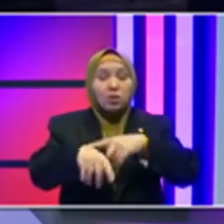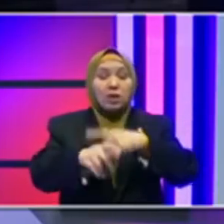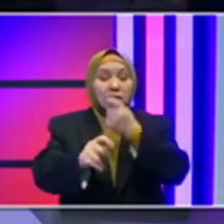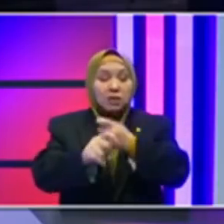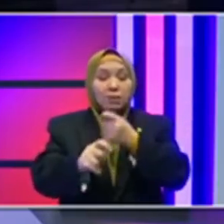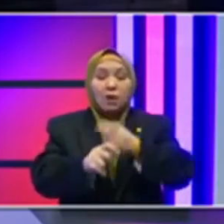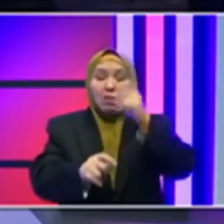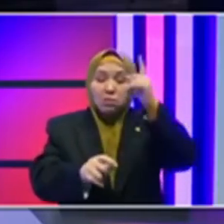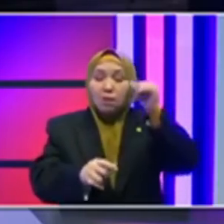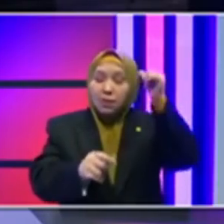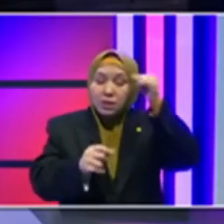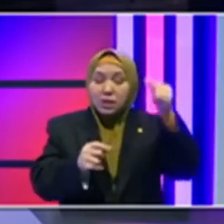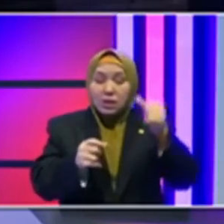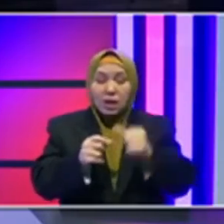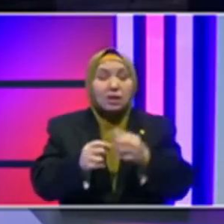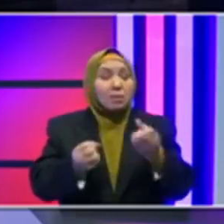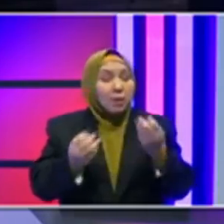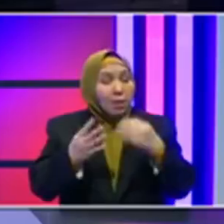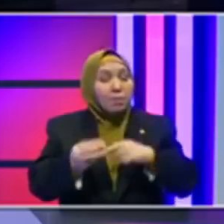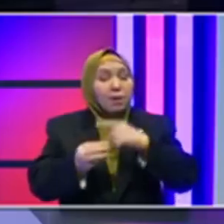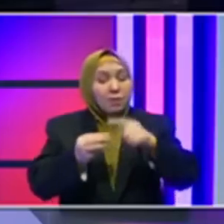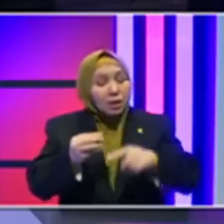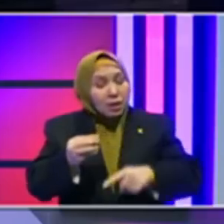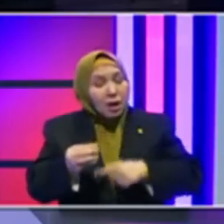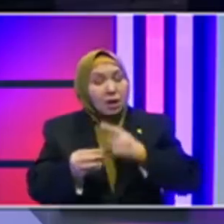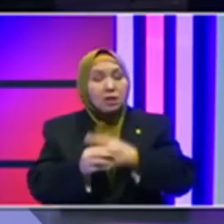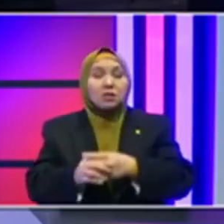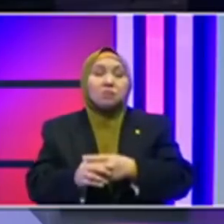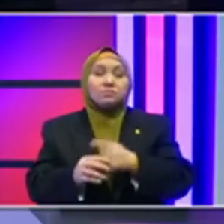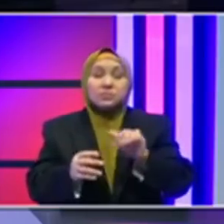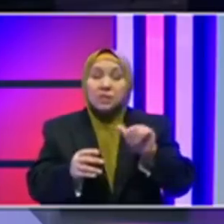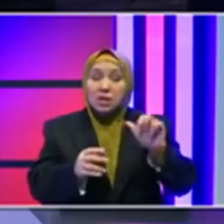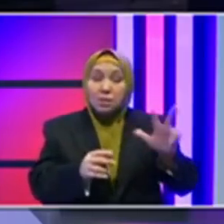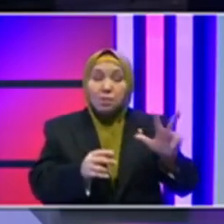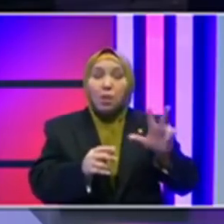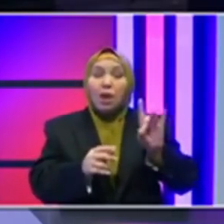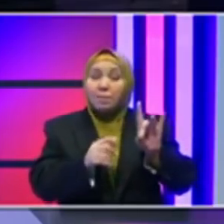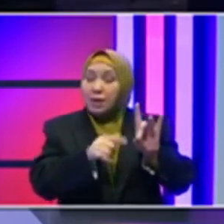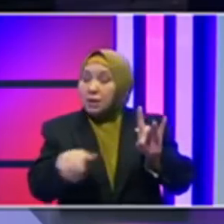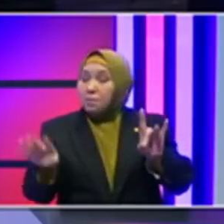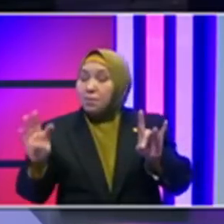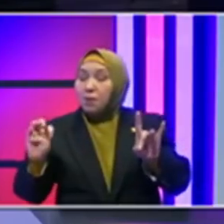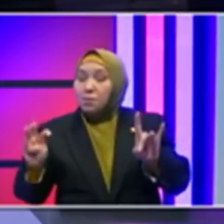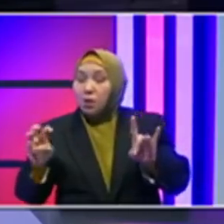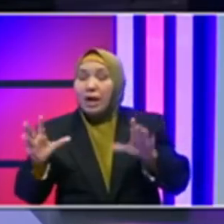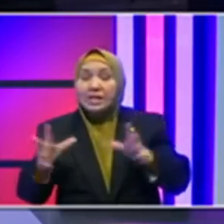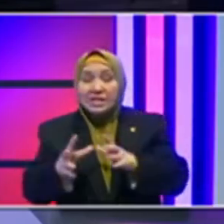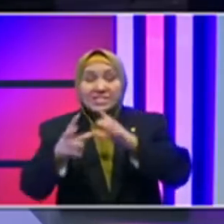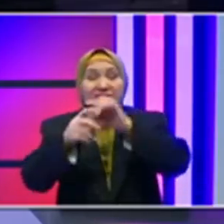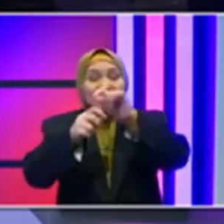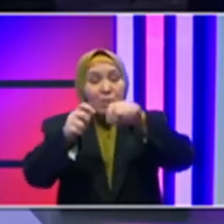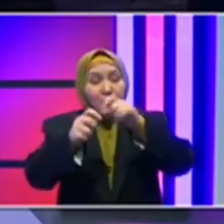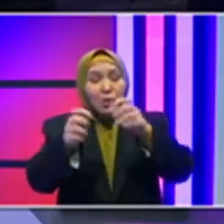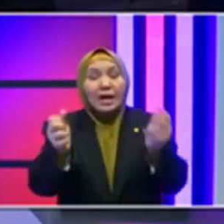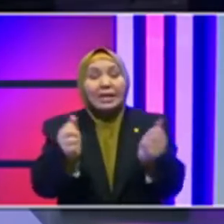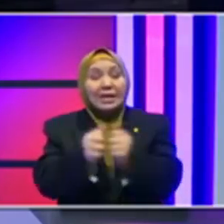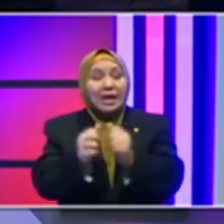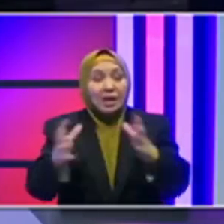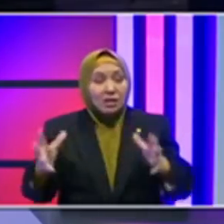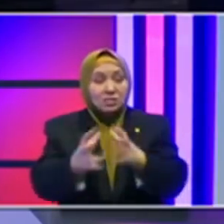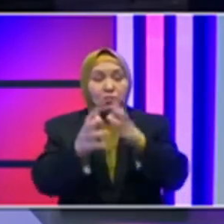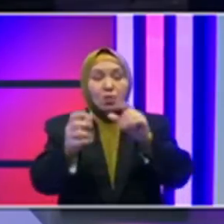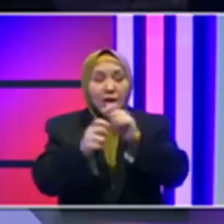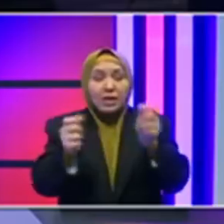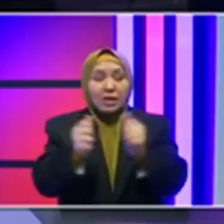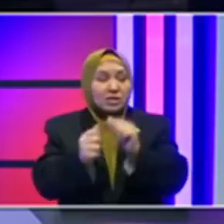mengingatkan kepada Nabi Musa beberapa perkara daripada ayat 38 hingga 40 disimpulkan dengan satu perkataan yang